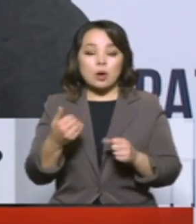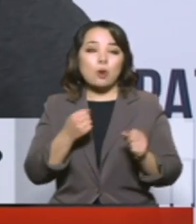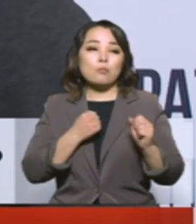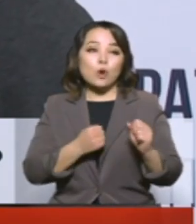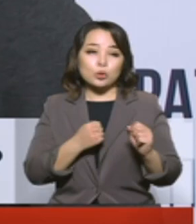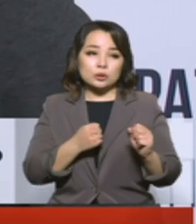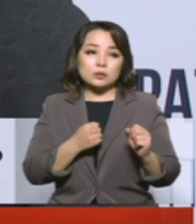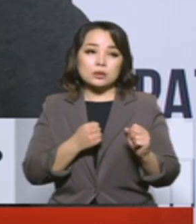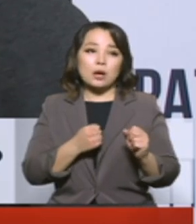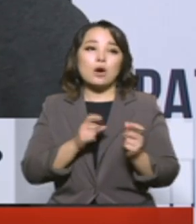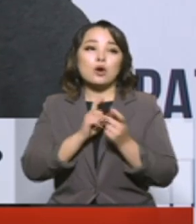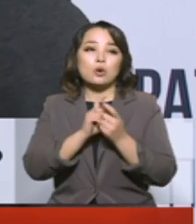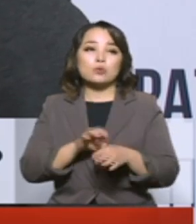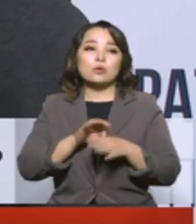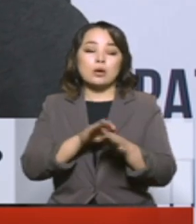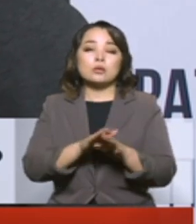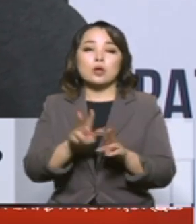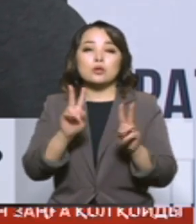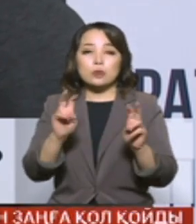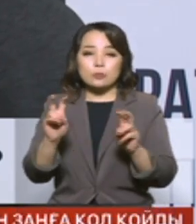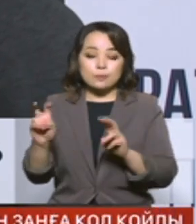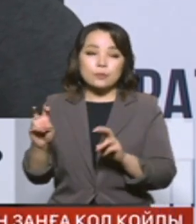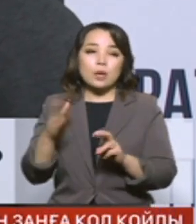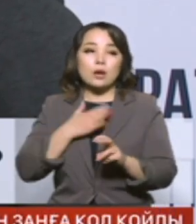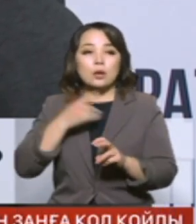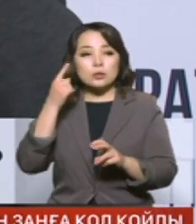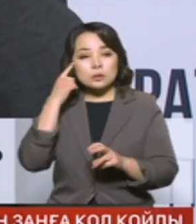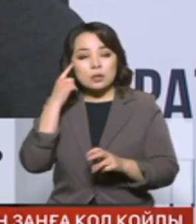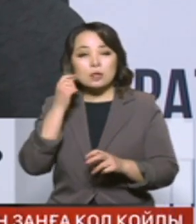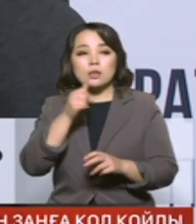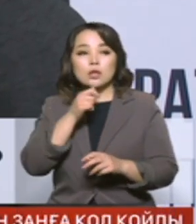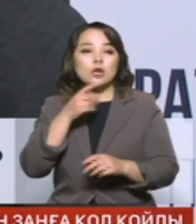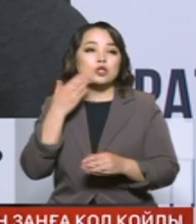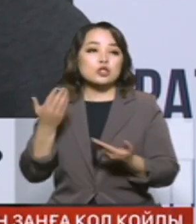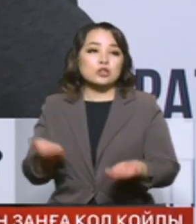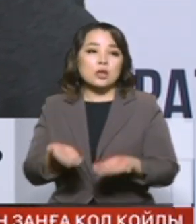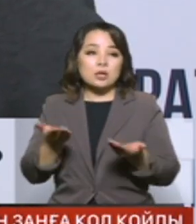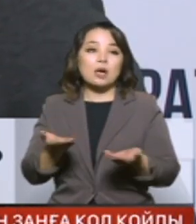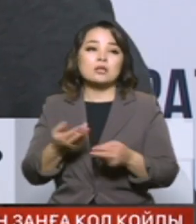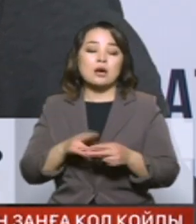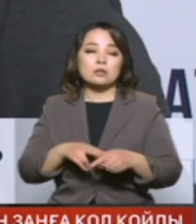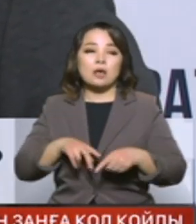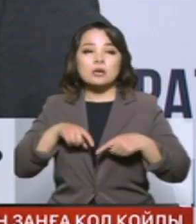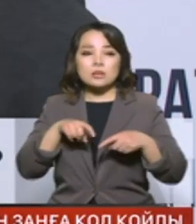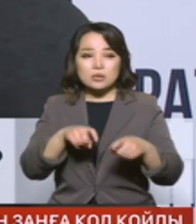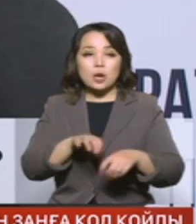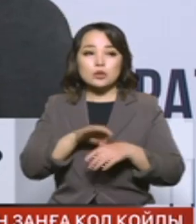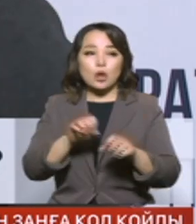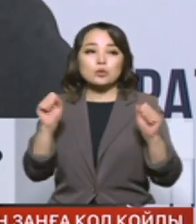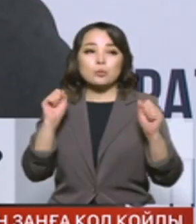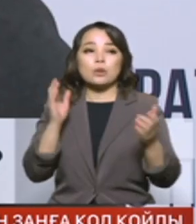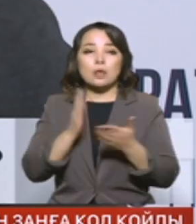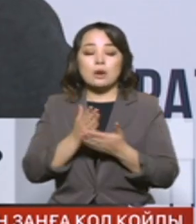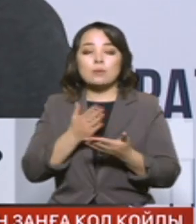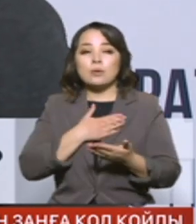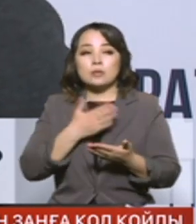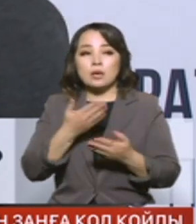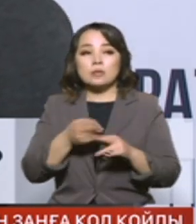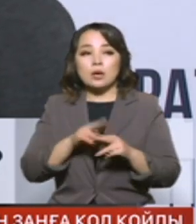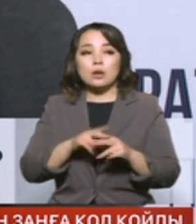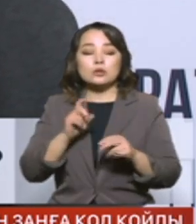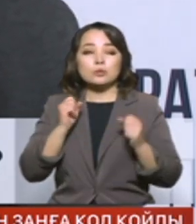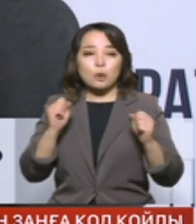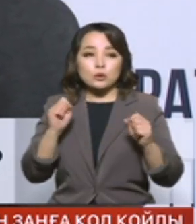бокс, күрес түрлері, мен ойлайым, жеңіл атлетикада жақсы бір спортшыларымыз бар. Спортты гимнастика ақыры